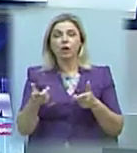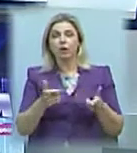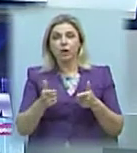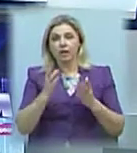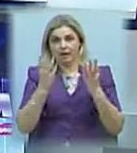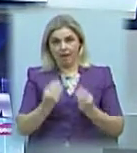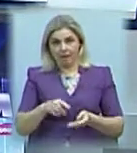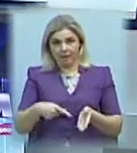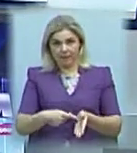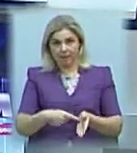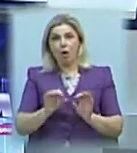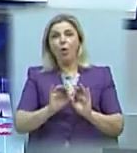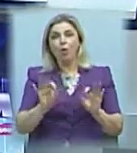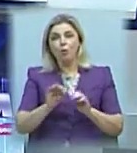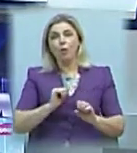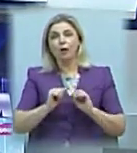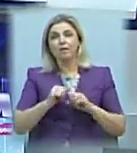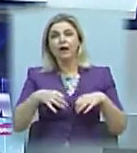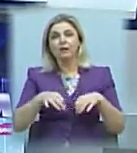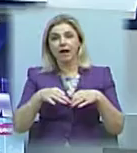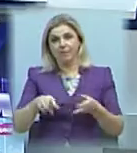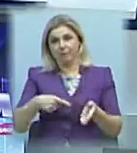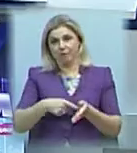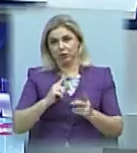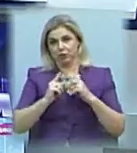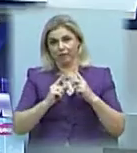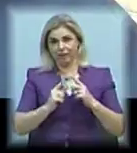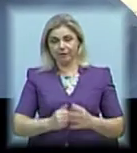до Дня міста, пояснили в управлінні транспорту міської ради.